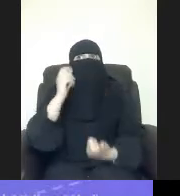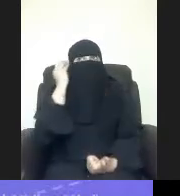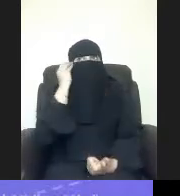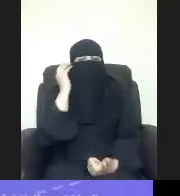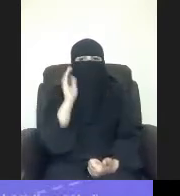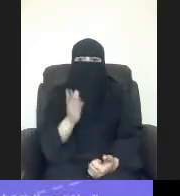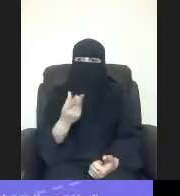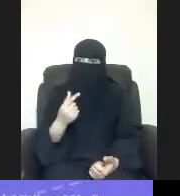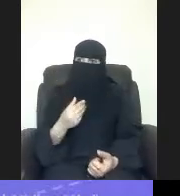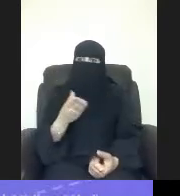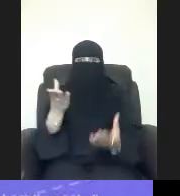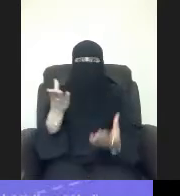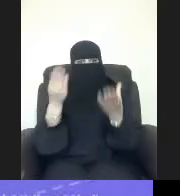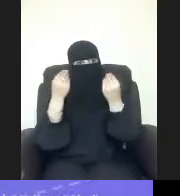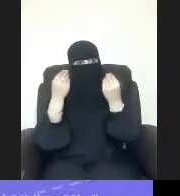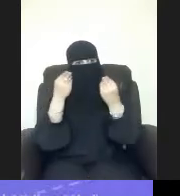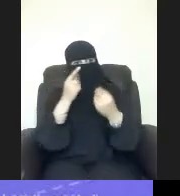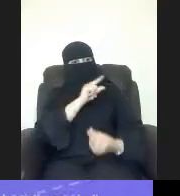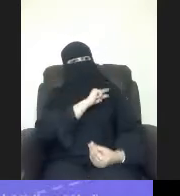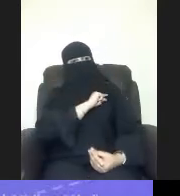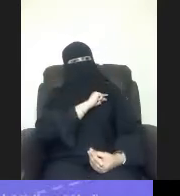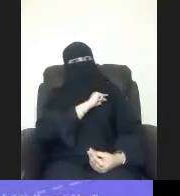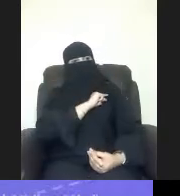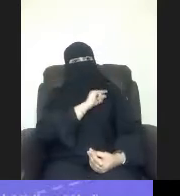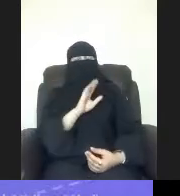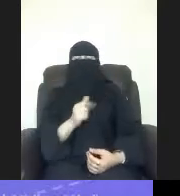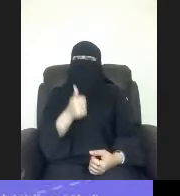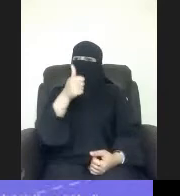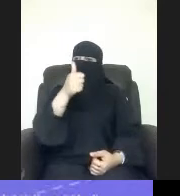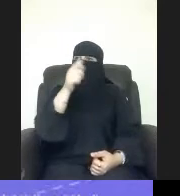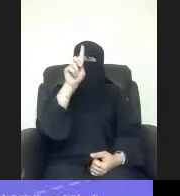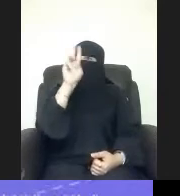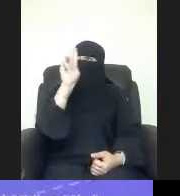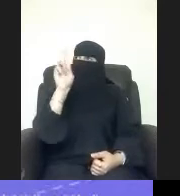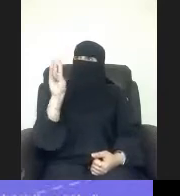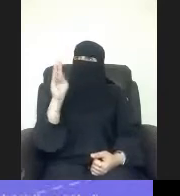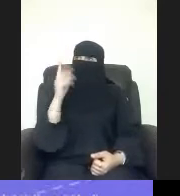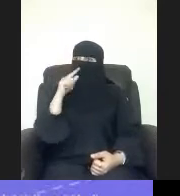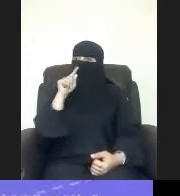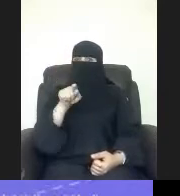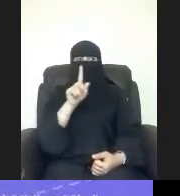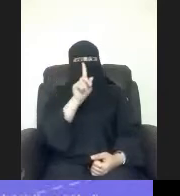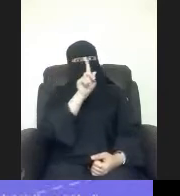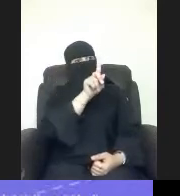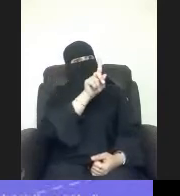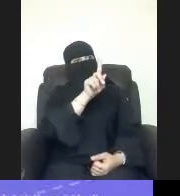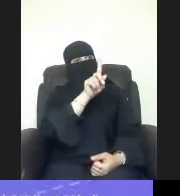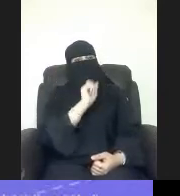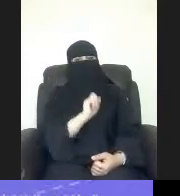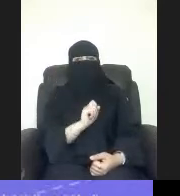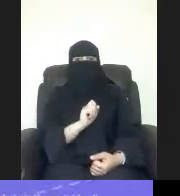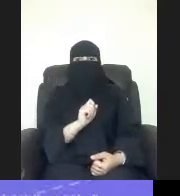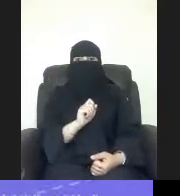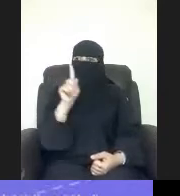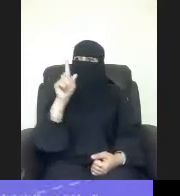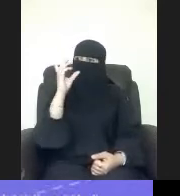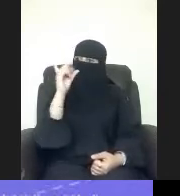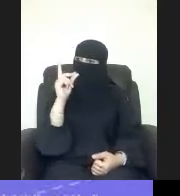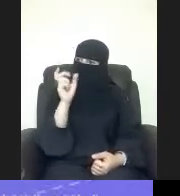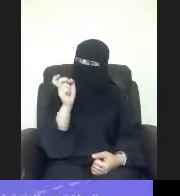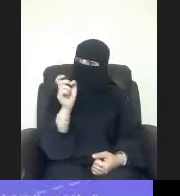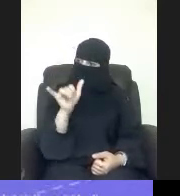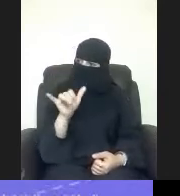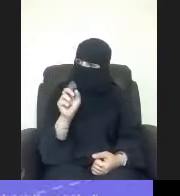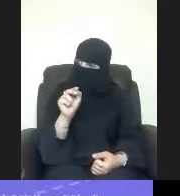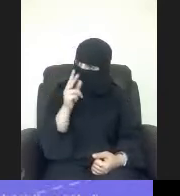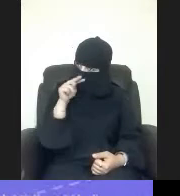سنة أولى الحروف الهجائية واجيب له حرف الباء واقول له بطريق، يا اخي انا اقول له بطريق لو اني ساكن في القطب الشمالي،